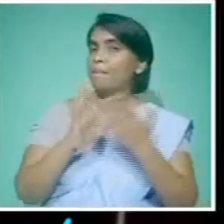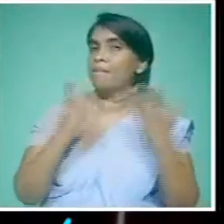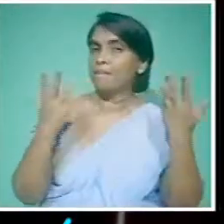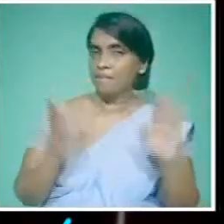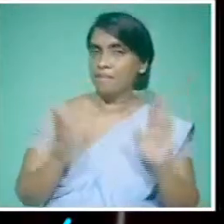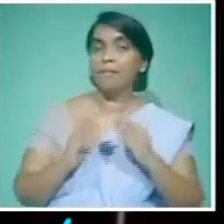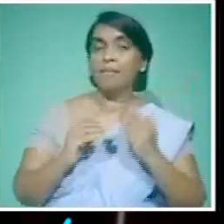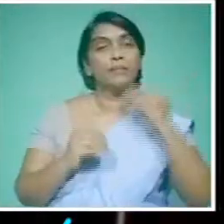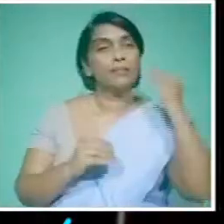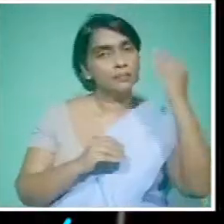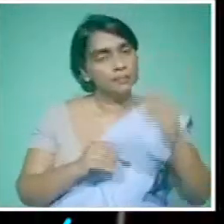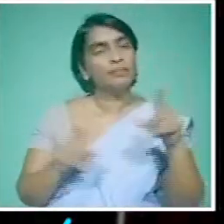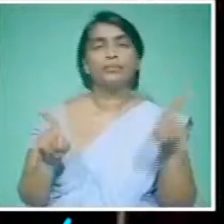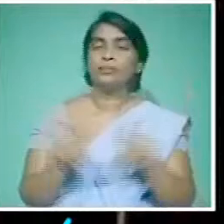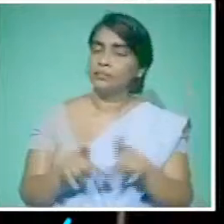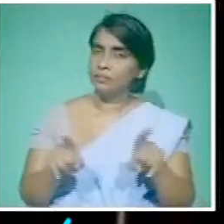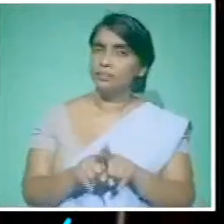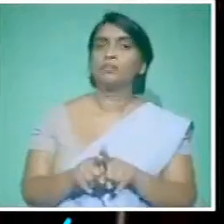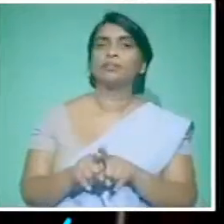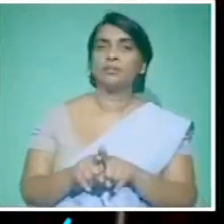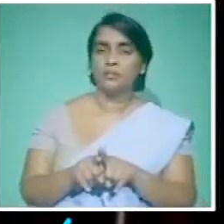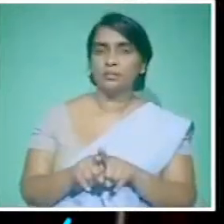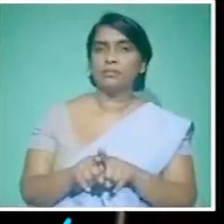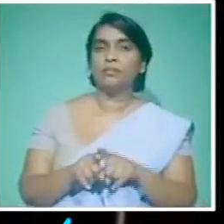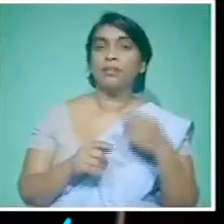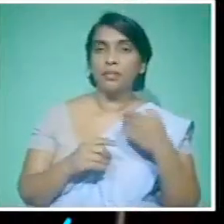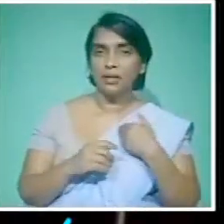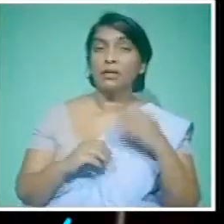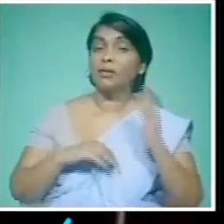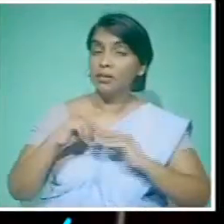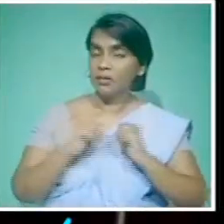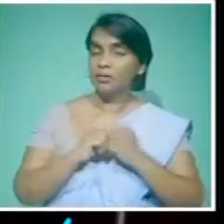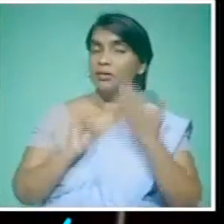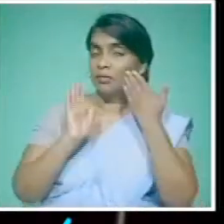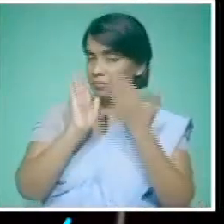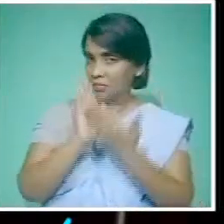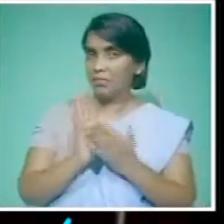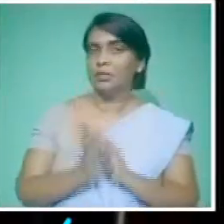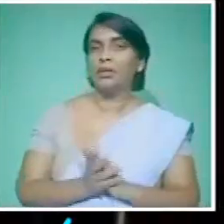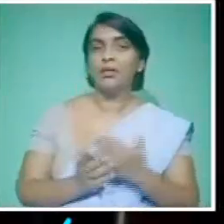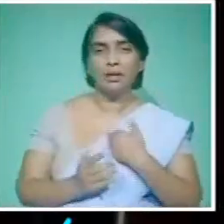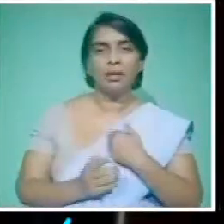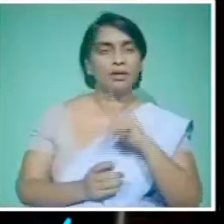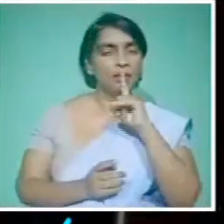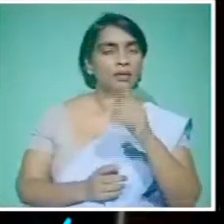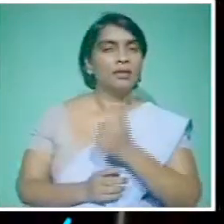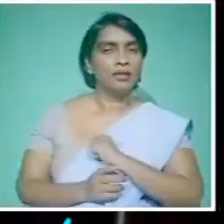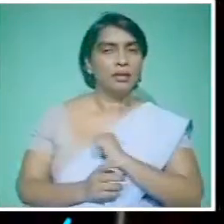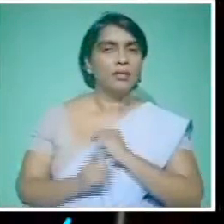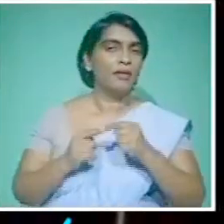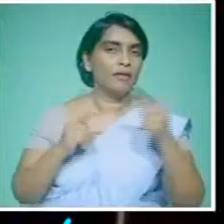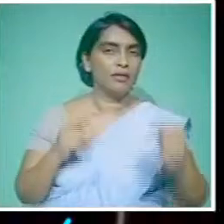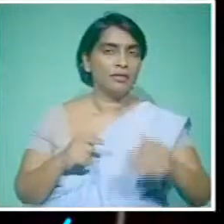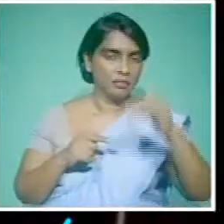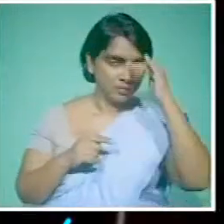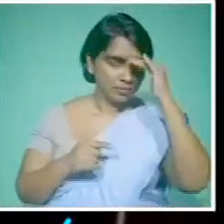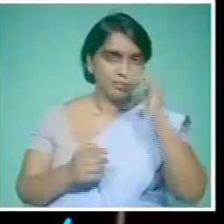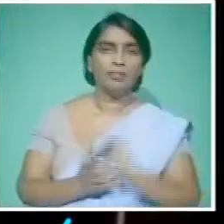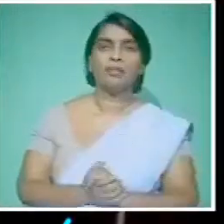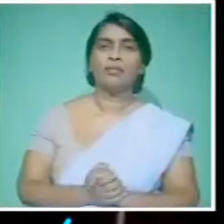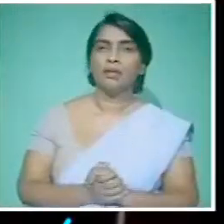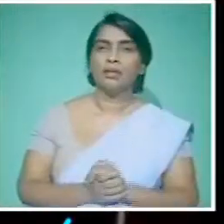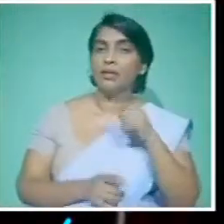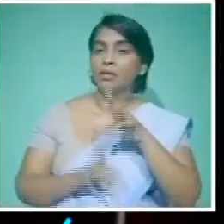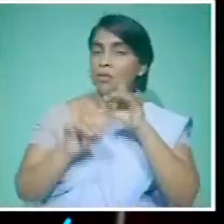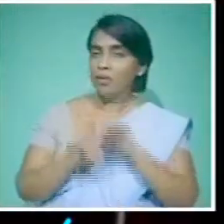ඉවරයි. අනාගතයේදීත් එහෙම තමයි. ඒක මම ක්‍රියාවෙන් ඔප්පු කරනවා. මම කියන්න කැමති මේ විපක්ෂ නායකතුමාට